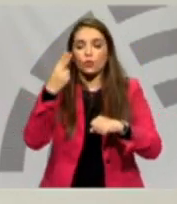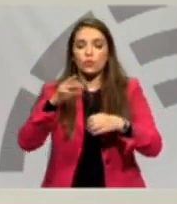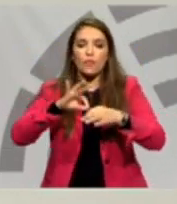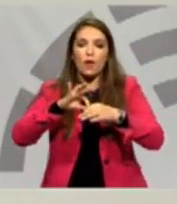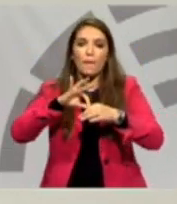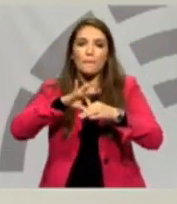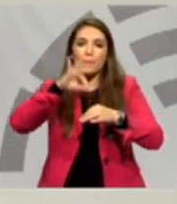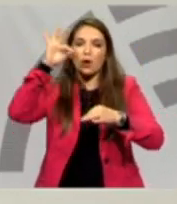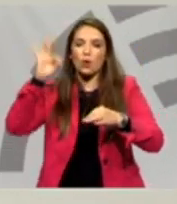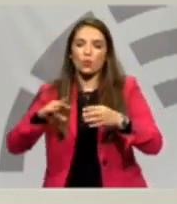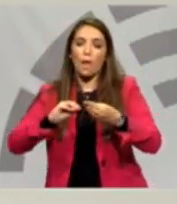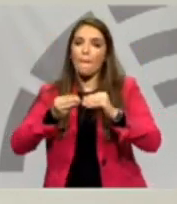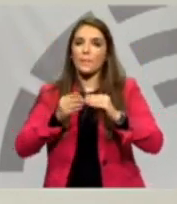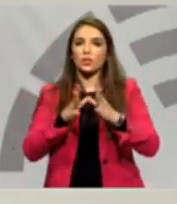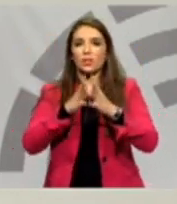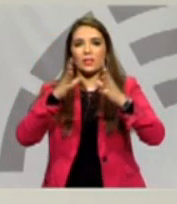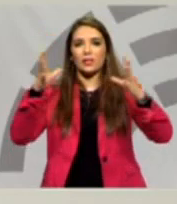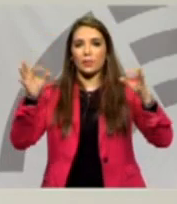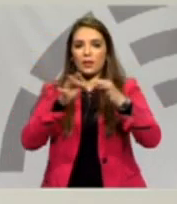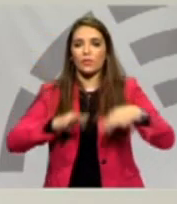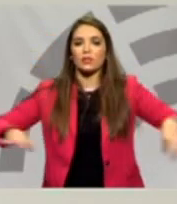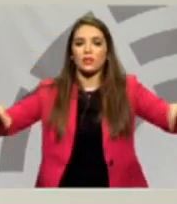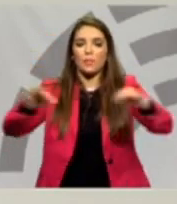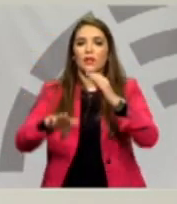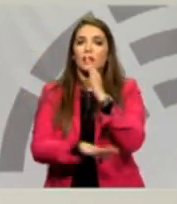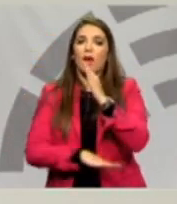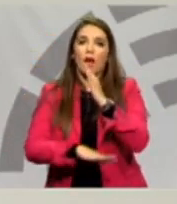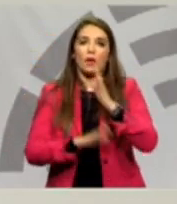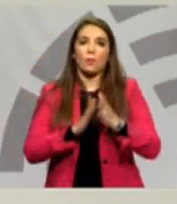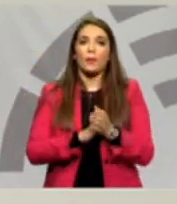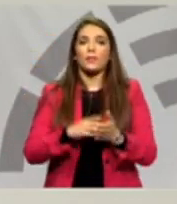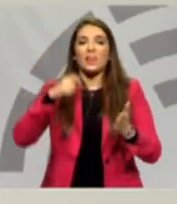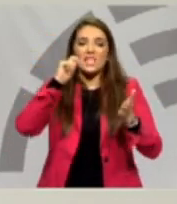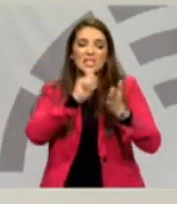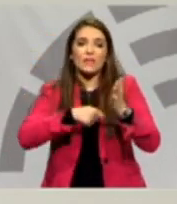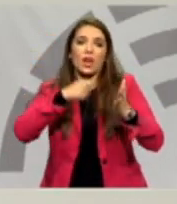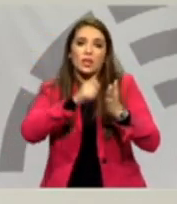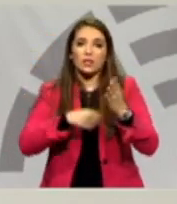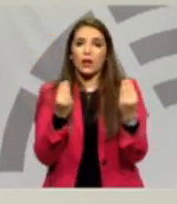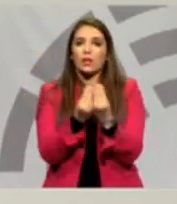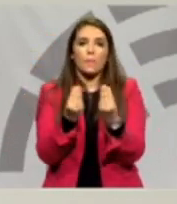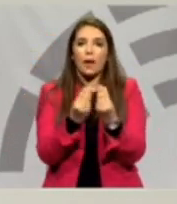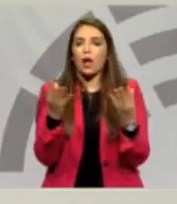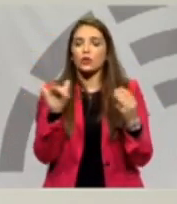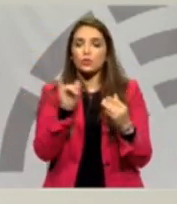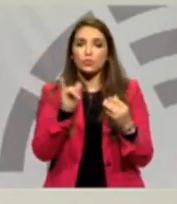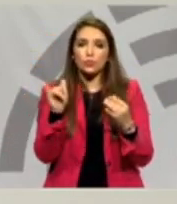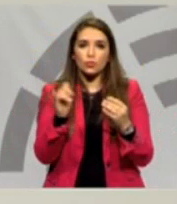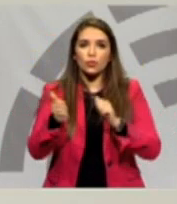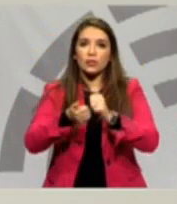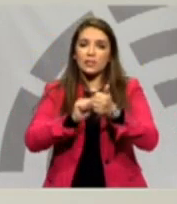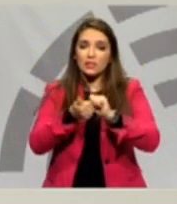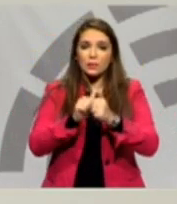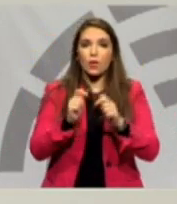العقاريه لبعض الاراضي السكنيه في احيائها وابرام اتفاقيات بين مندوبيه التعليم والنوادي لتنشيط الرياضي